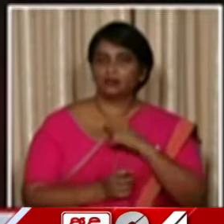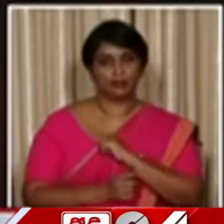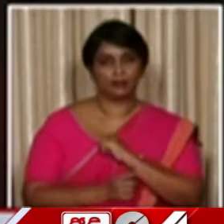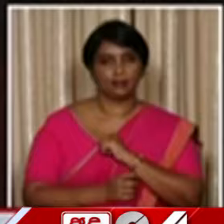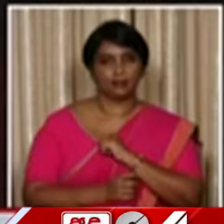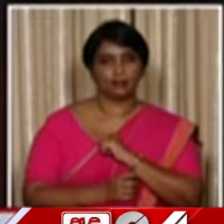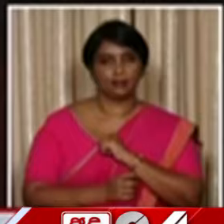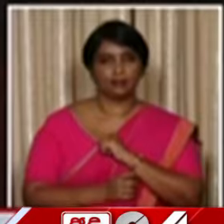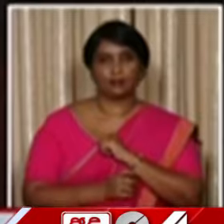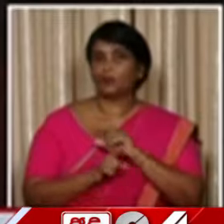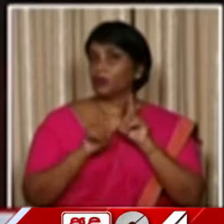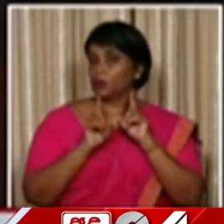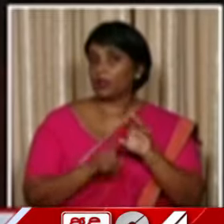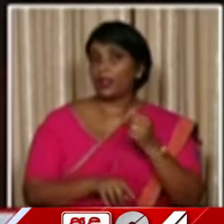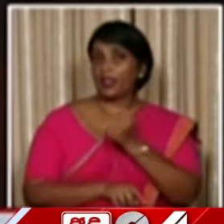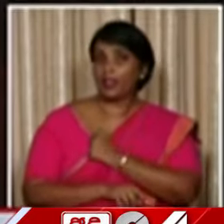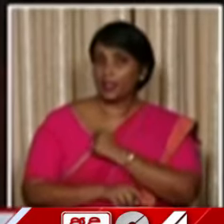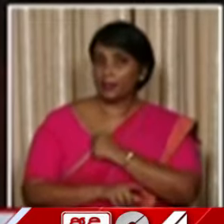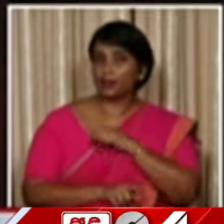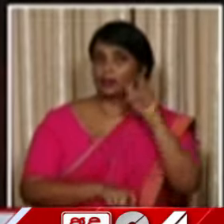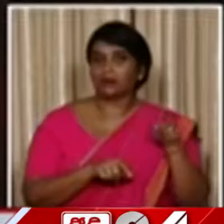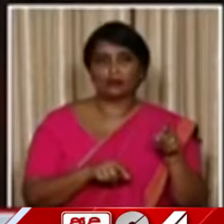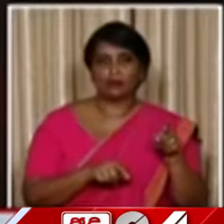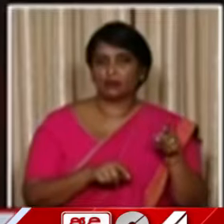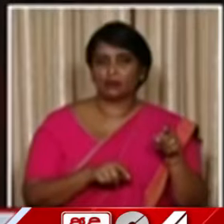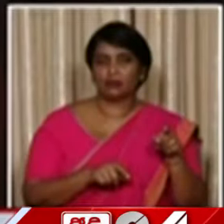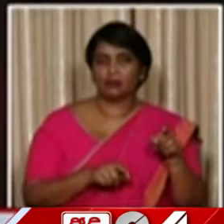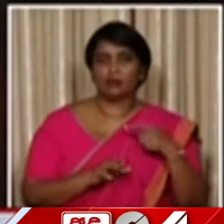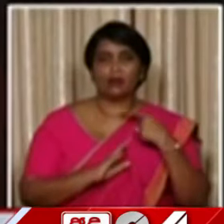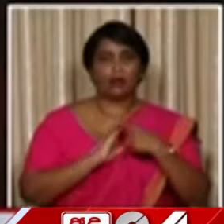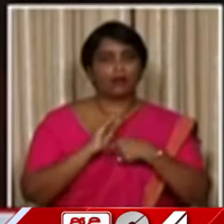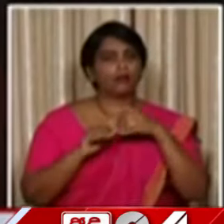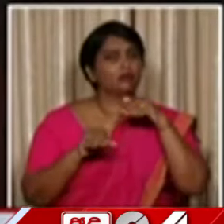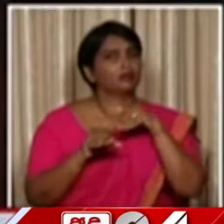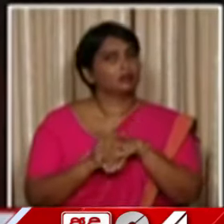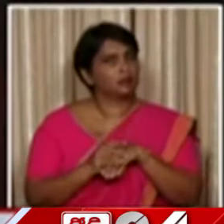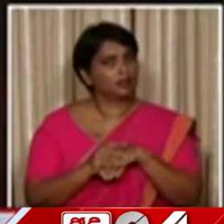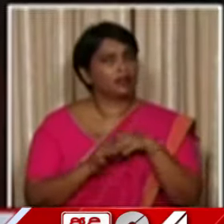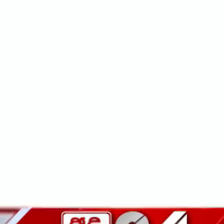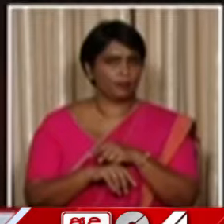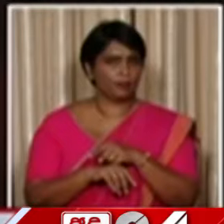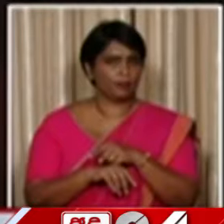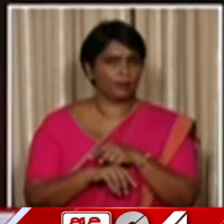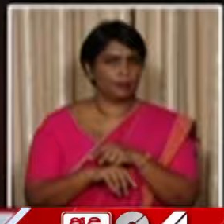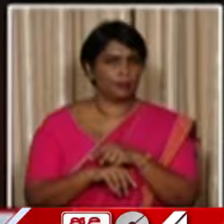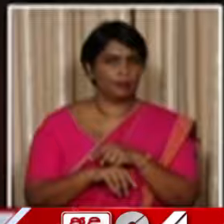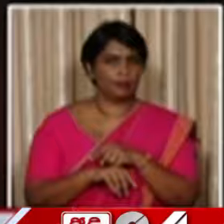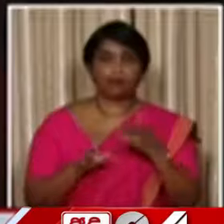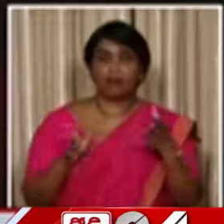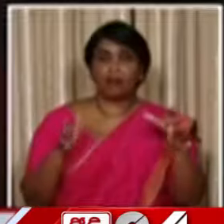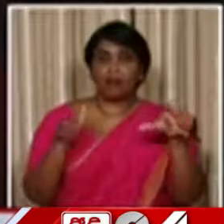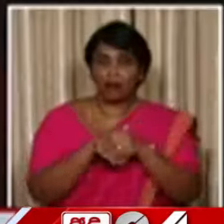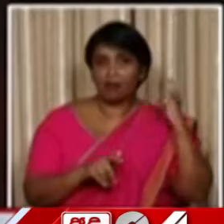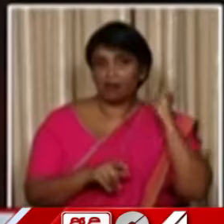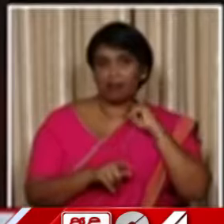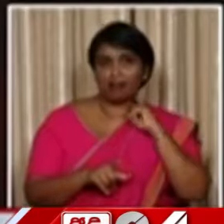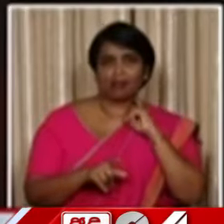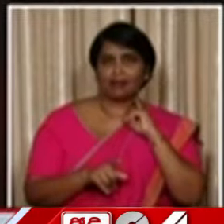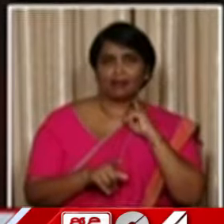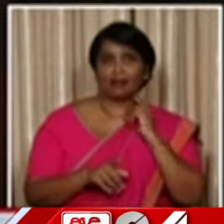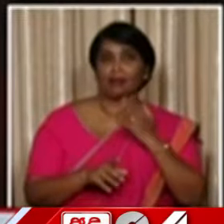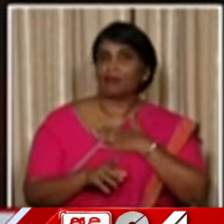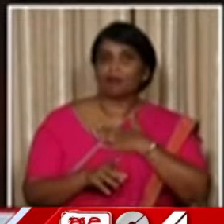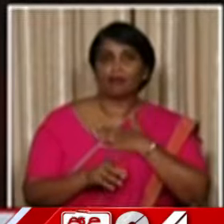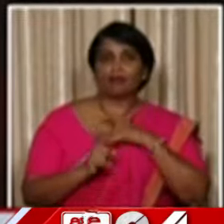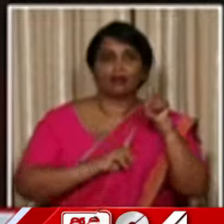කැමති එහෙම තානාපතිවරුන් තානාපතිවරියන් රට අභ්‍යන්තරයේ දේශපාලන කසාදවලට කවදාවත් මාත්